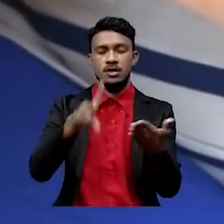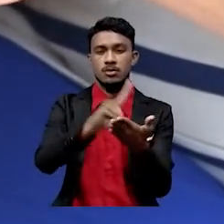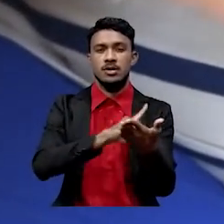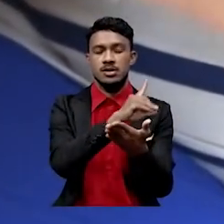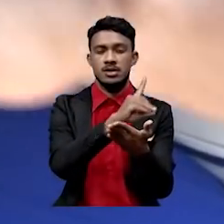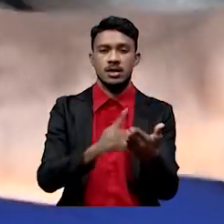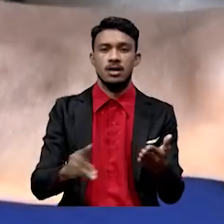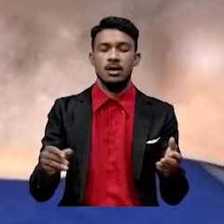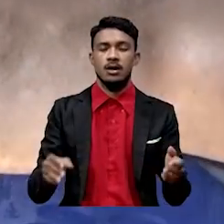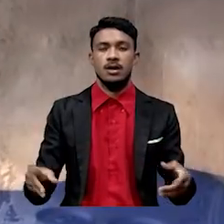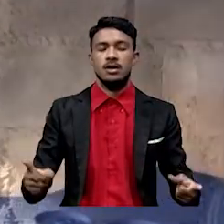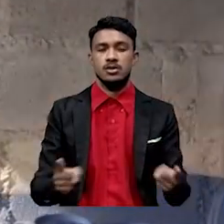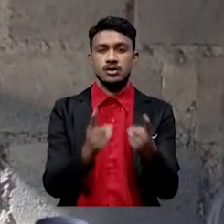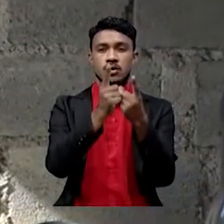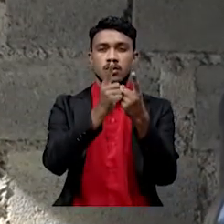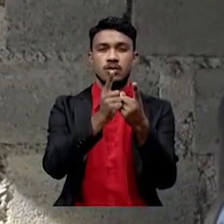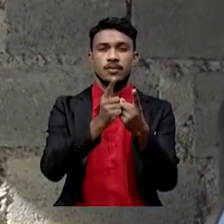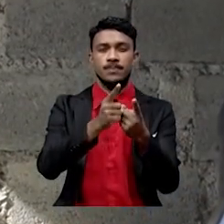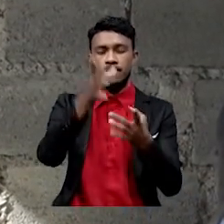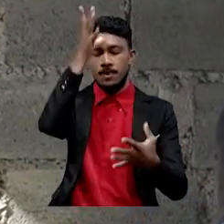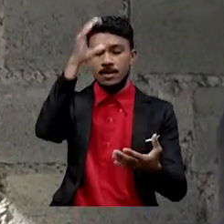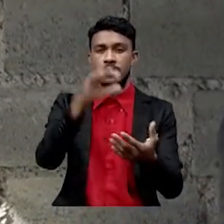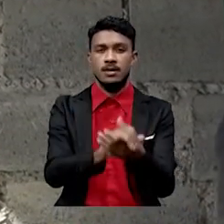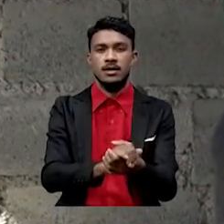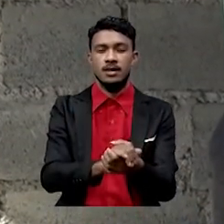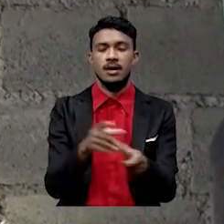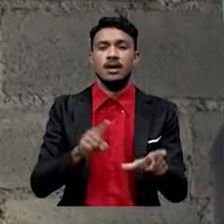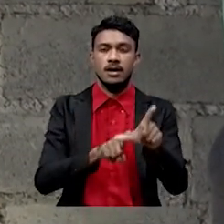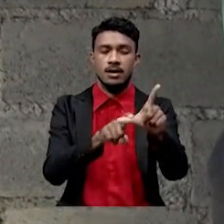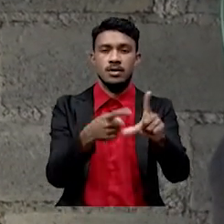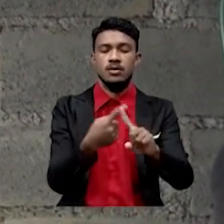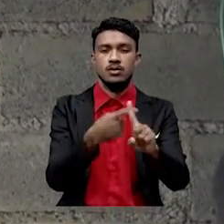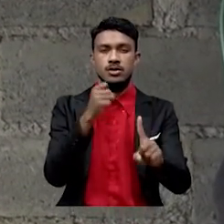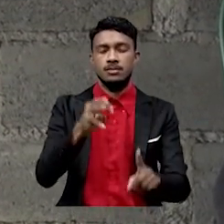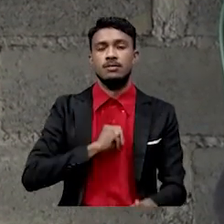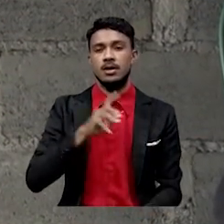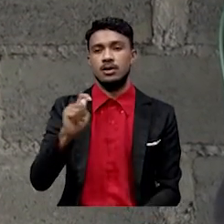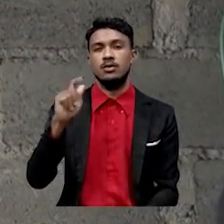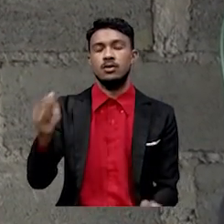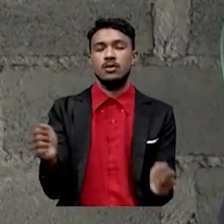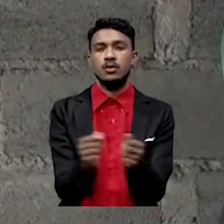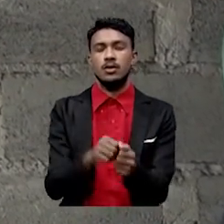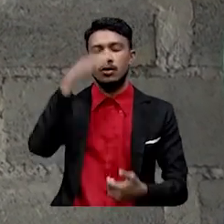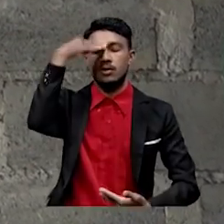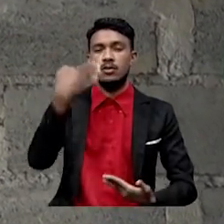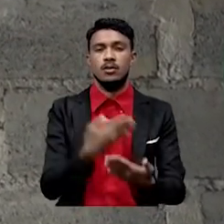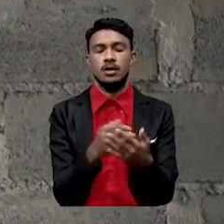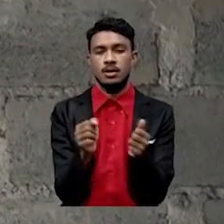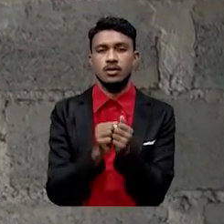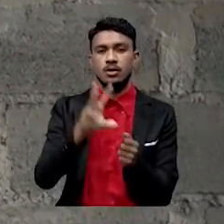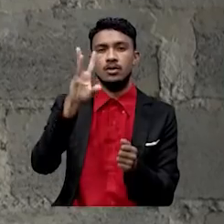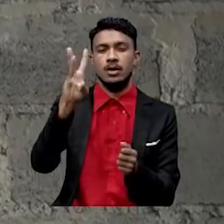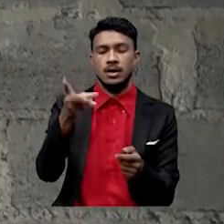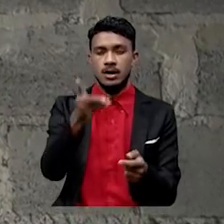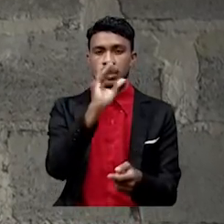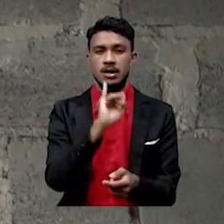umalarang. Banhira halai usila klubar, Lydia hodi-hodi oang naineng, no iha dili sira